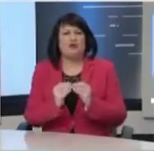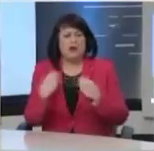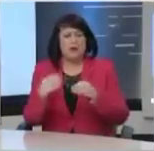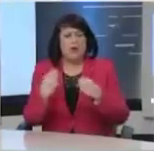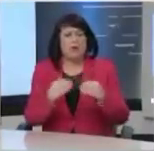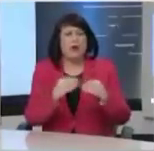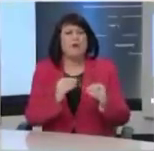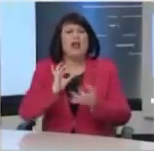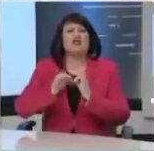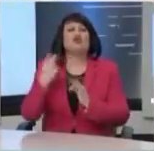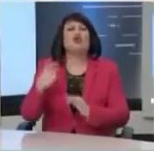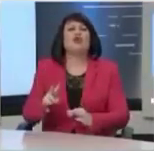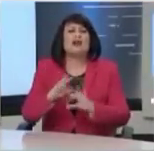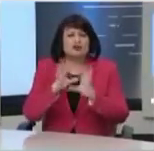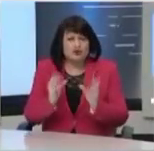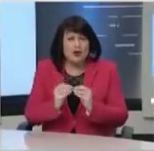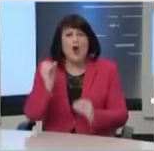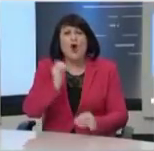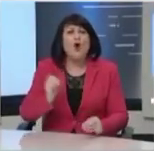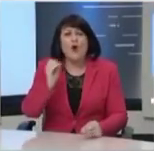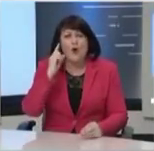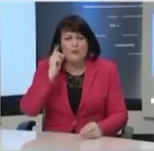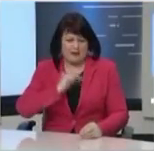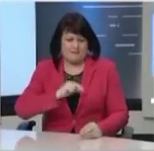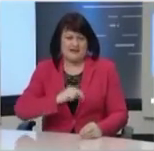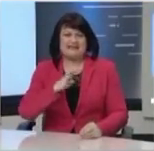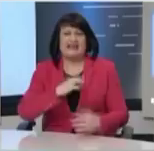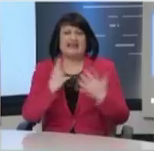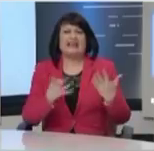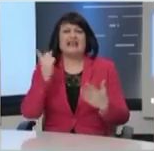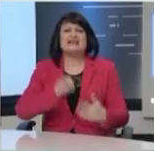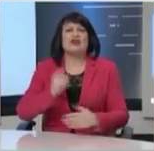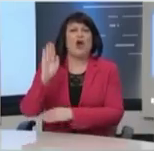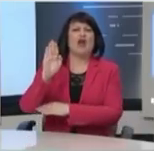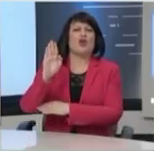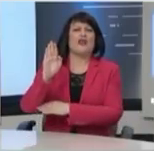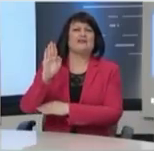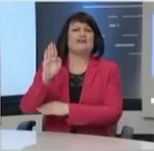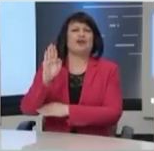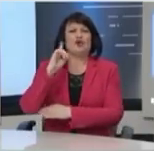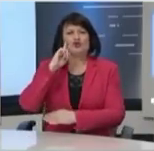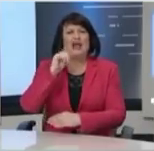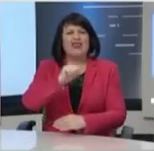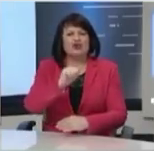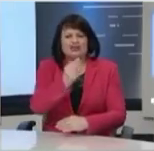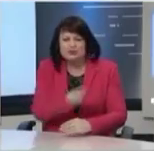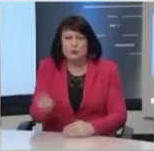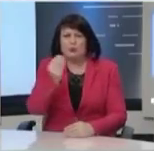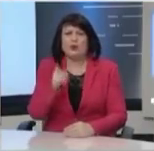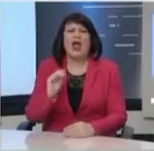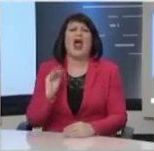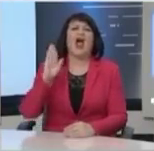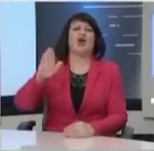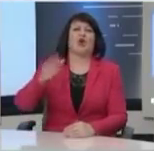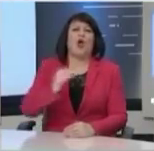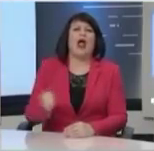της παράταξής σας, γιατί βλέπετε ότι ο Όρμπαν πήρε 49% και γίνεστε ακροδεξί πιο πολύ και από τον Άδωνη. Συγχαρητήρια.